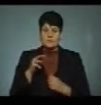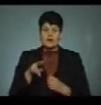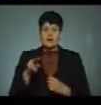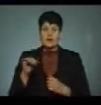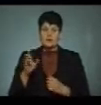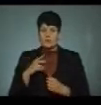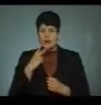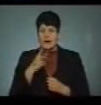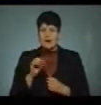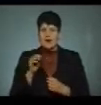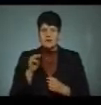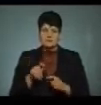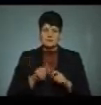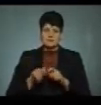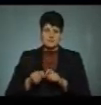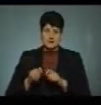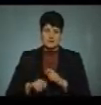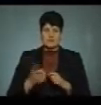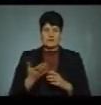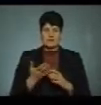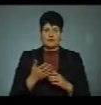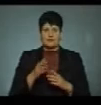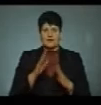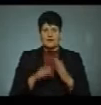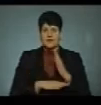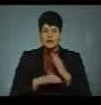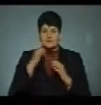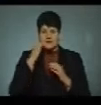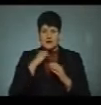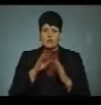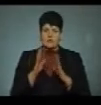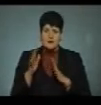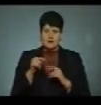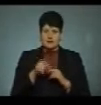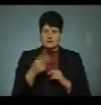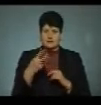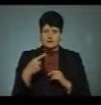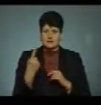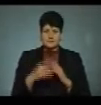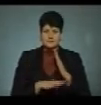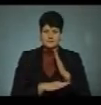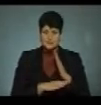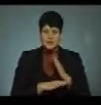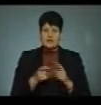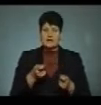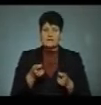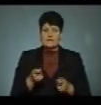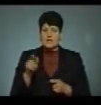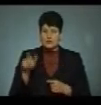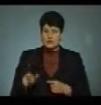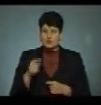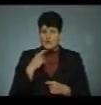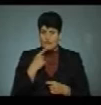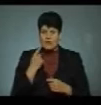акт обстеження дерев у старому парку. У цьому списку їх більше 20. Завідувач розповідає, зрізують дерева